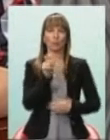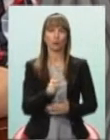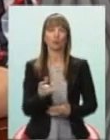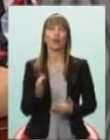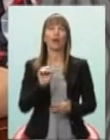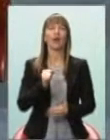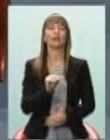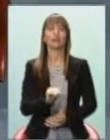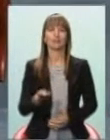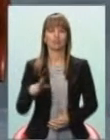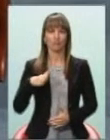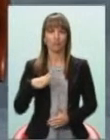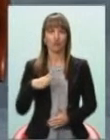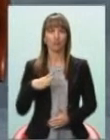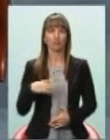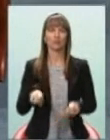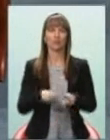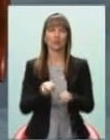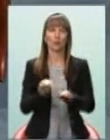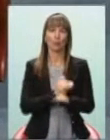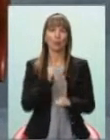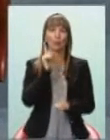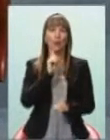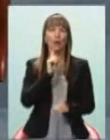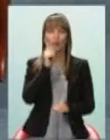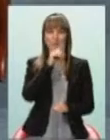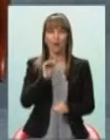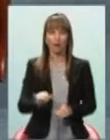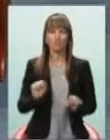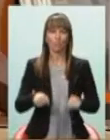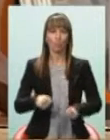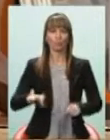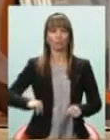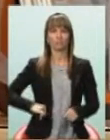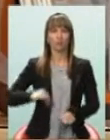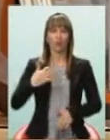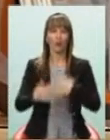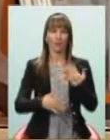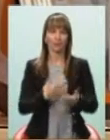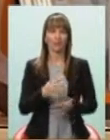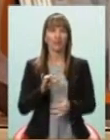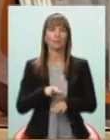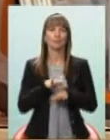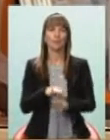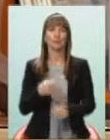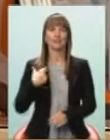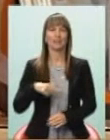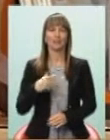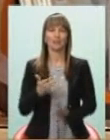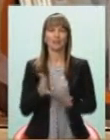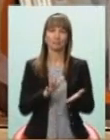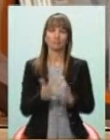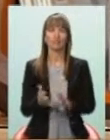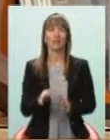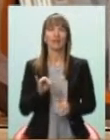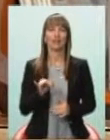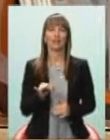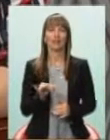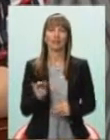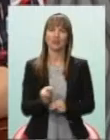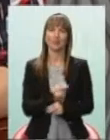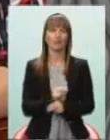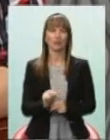діти бувають гуманними? Чи вони, поки малі, вони можуть башкетувати і поводити себе не дуже таки пристойно? Іноді навіть і невиховано.